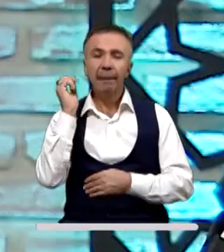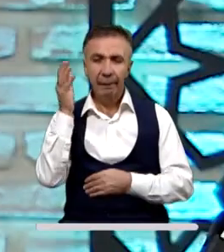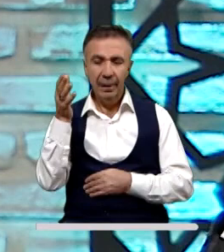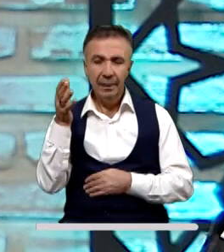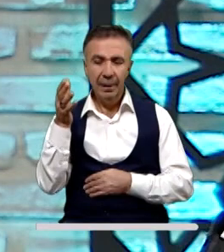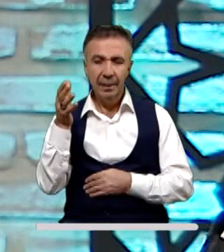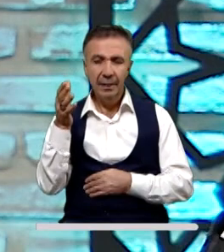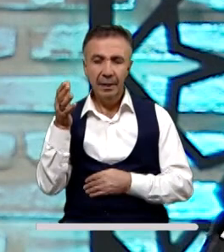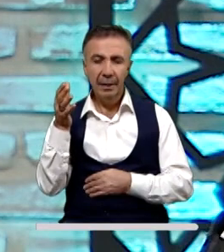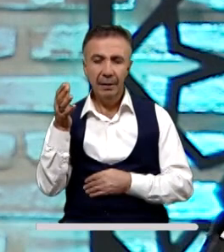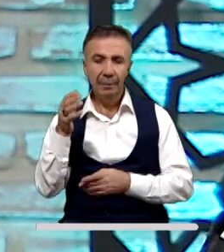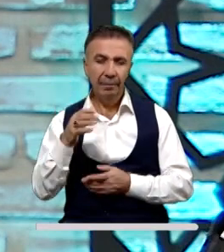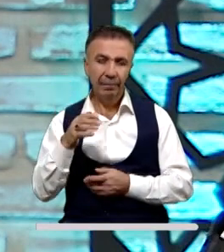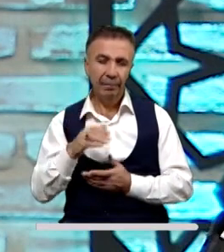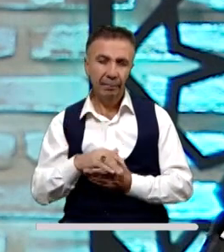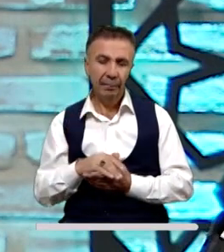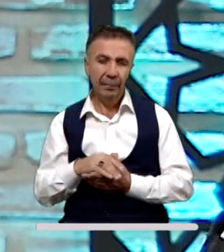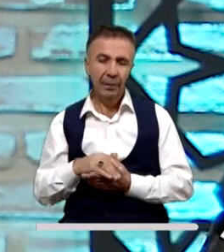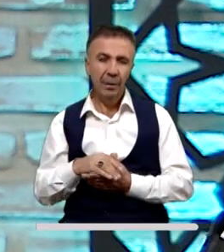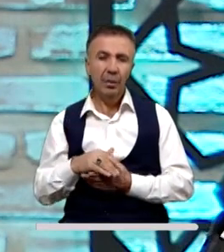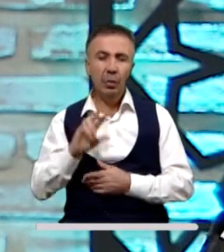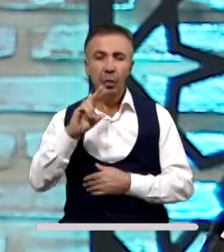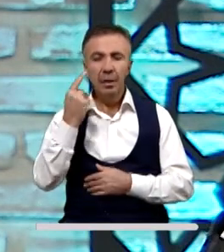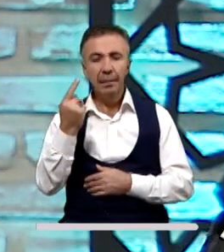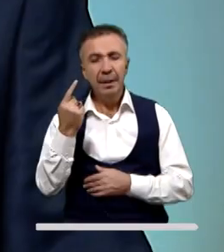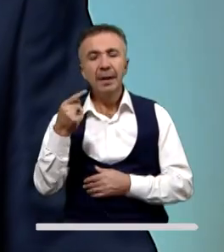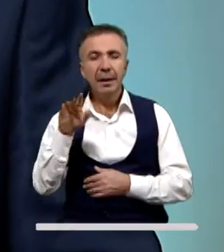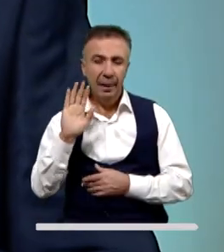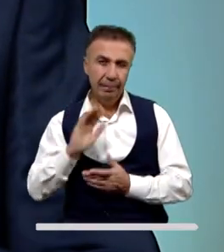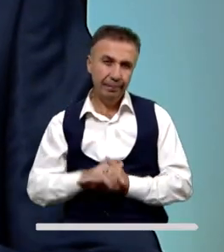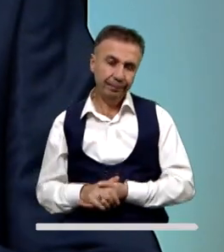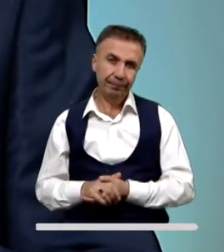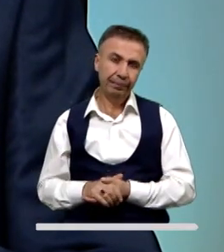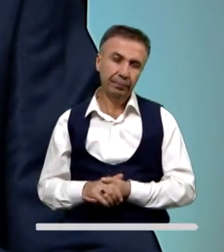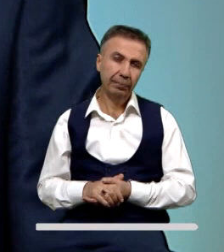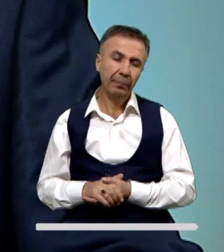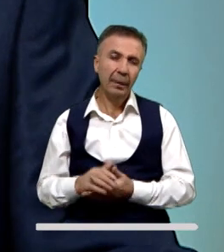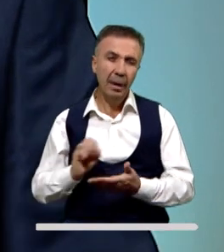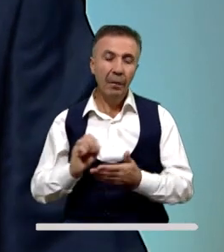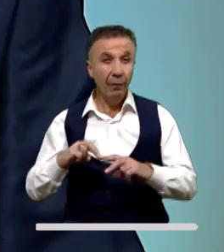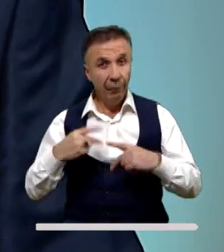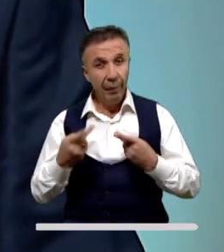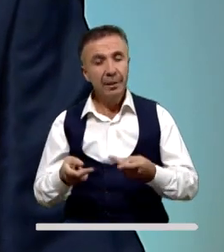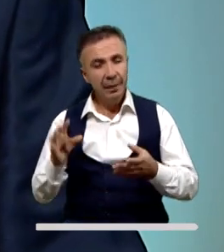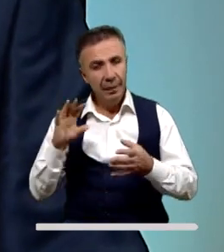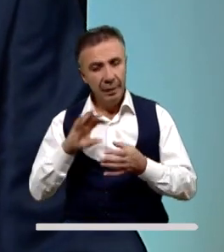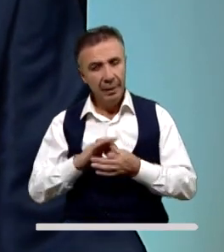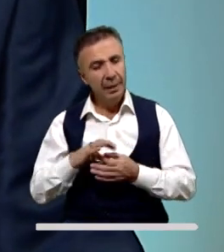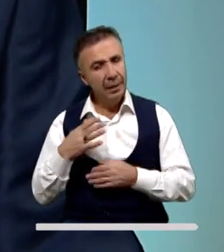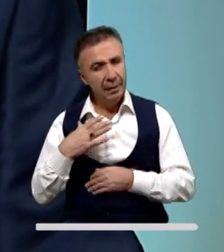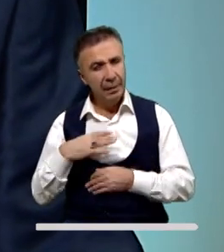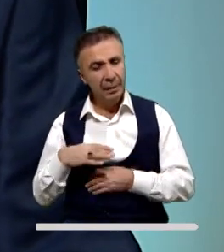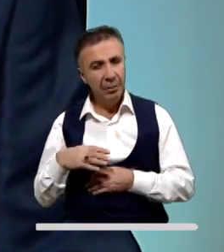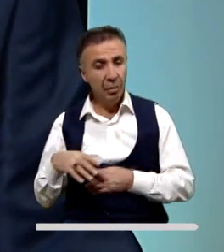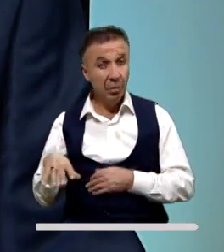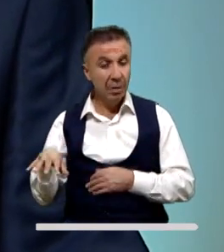sorunun cevabı değişirdi ama anladığımız kadarıyla üçte biri bile bulmuyor. Evet. Şimdi vasiyetle ilgili isterseniz çok